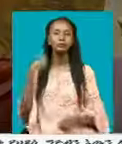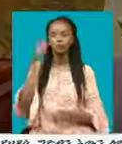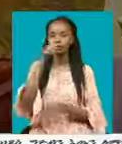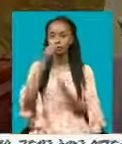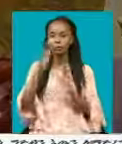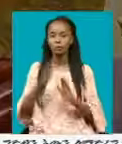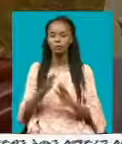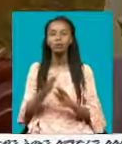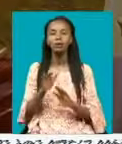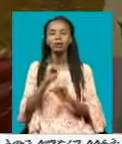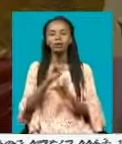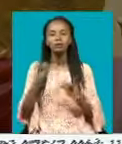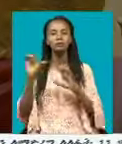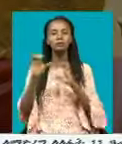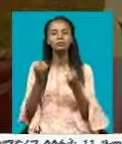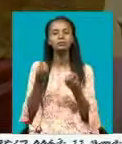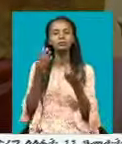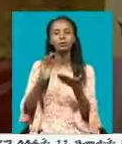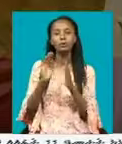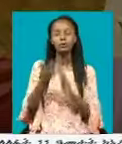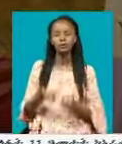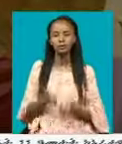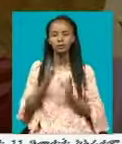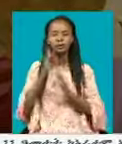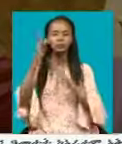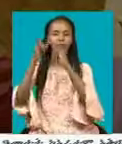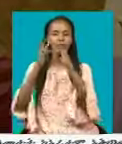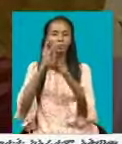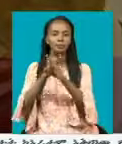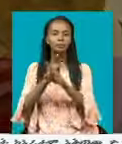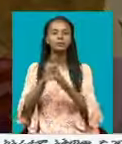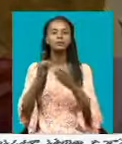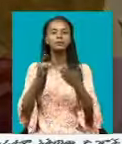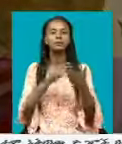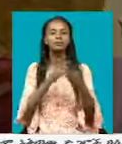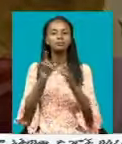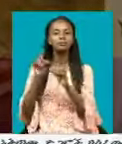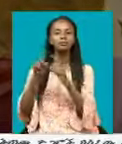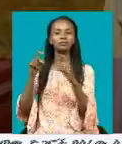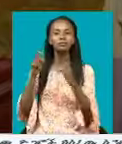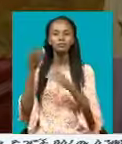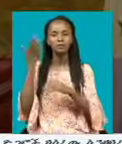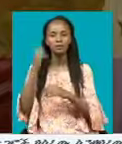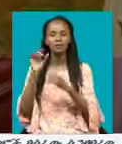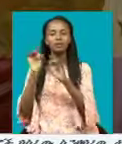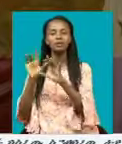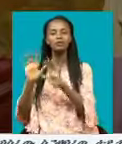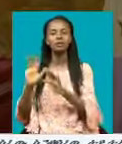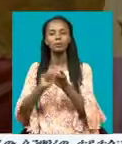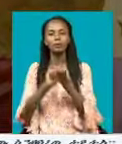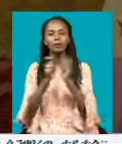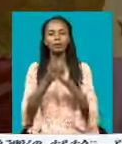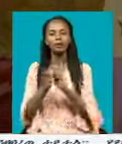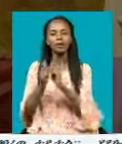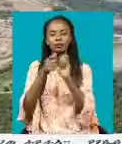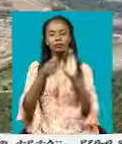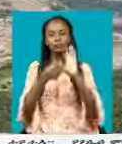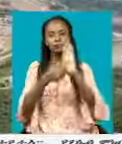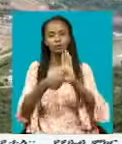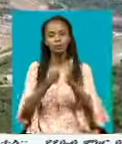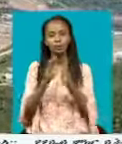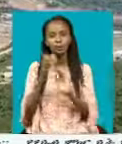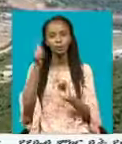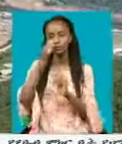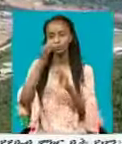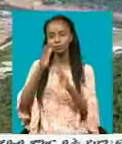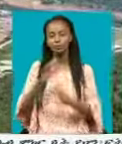ኢትዮጵያውያንን አንድ የሚያደርጉ በርካታ ኩነቶች ቢኖሩም ለዘመናት በዜማ ሲነቀፍ የቆየው አባይ ነቀፌታውን ሊቀይር የአንድነት ምልክት ሆኖ